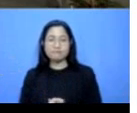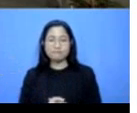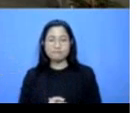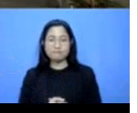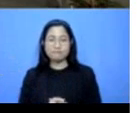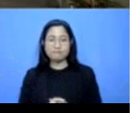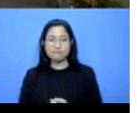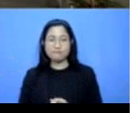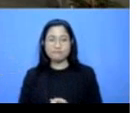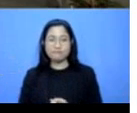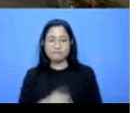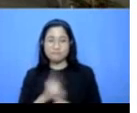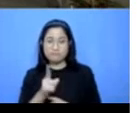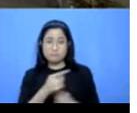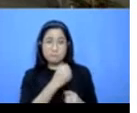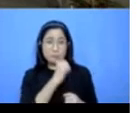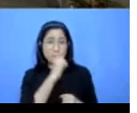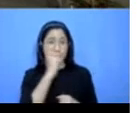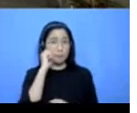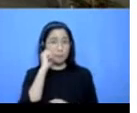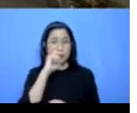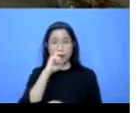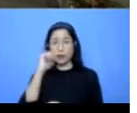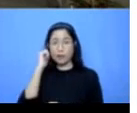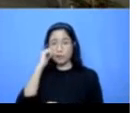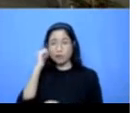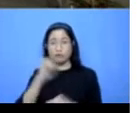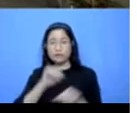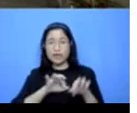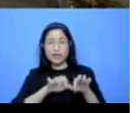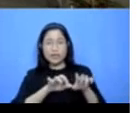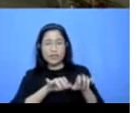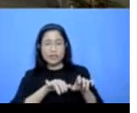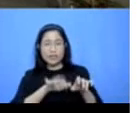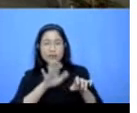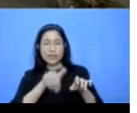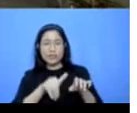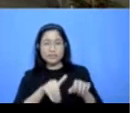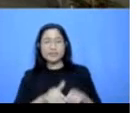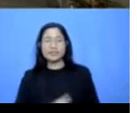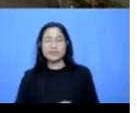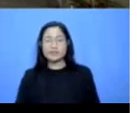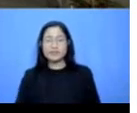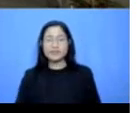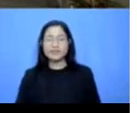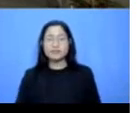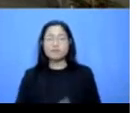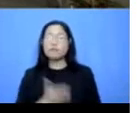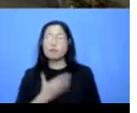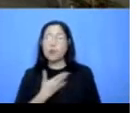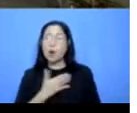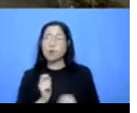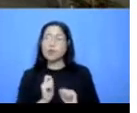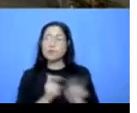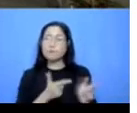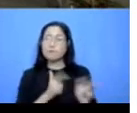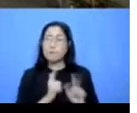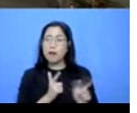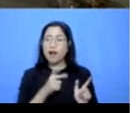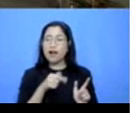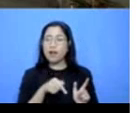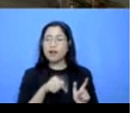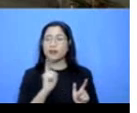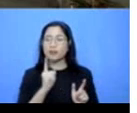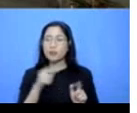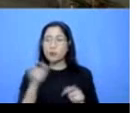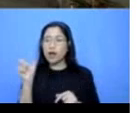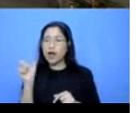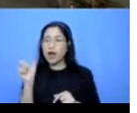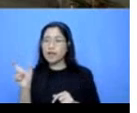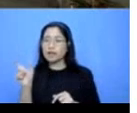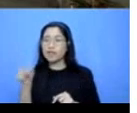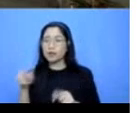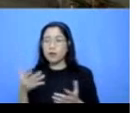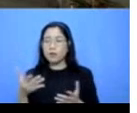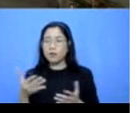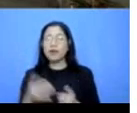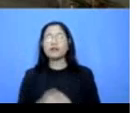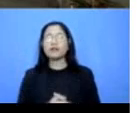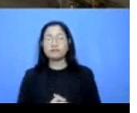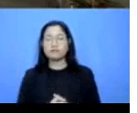mengetik, kemudian juga untuk menebak kata itu apa. Jangan lupa diklik